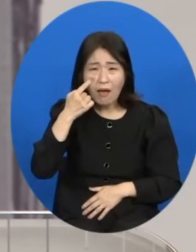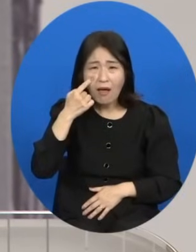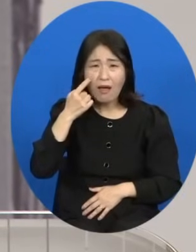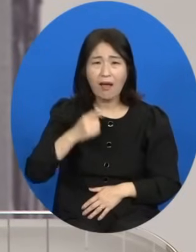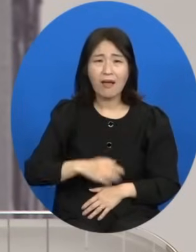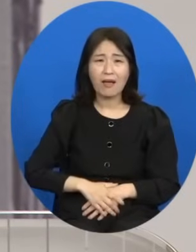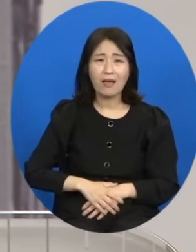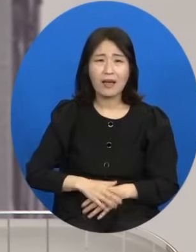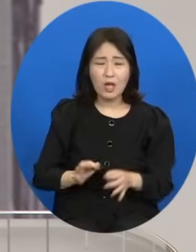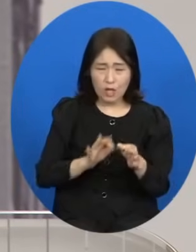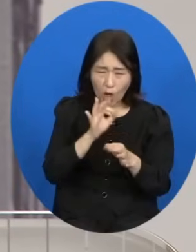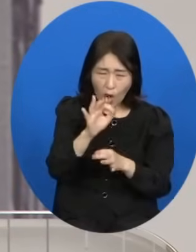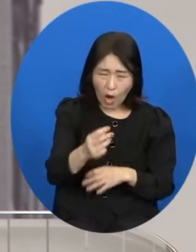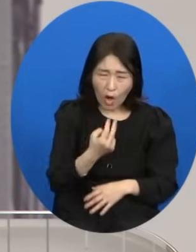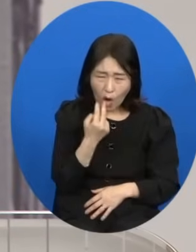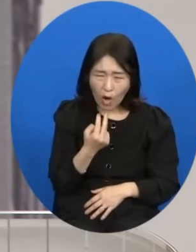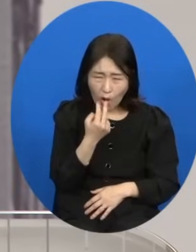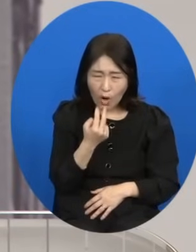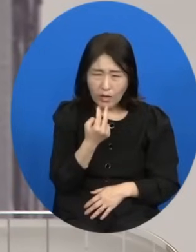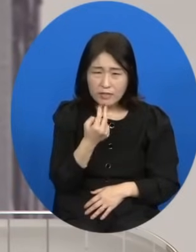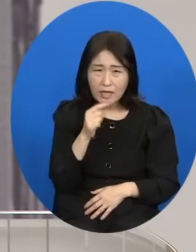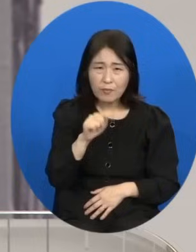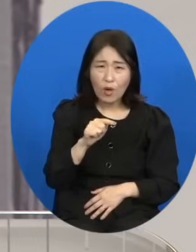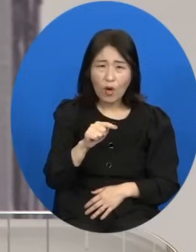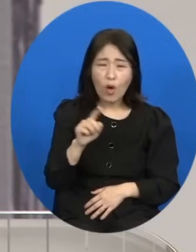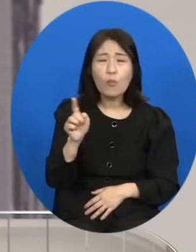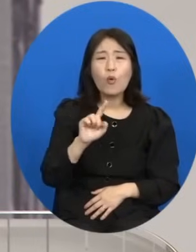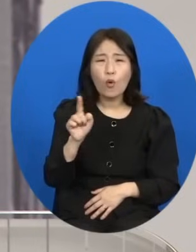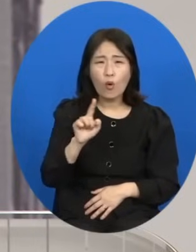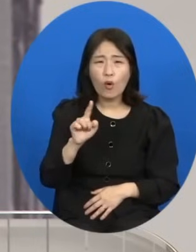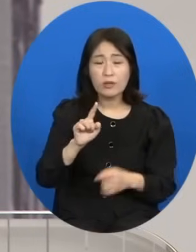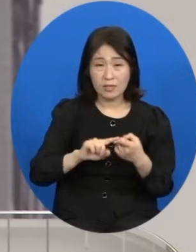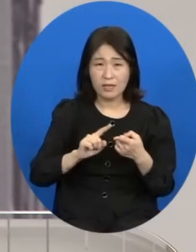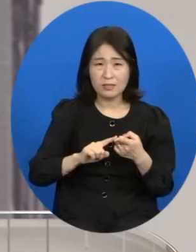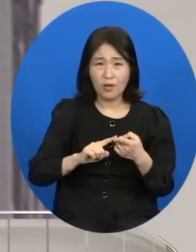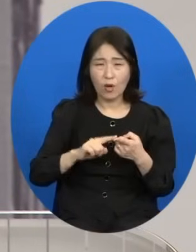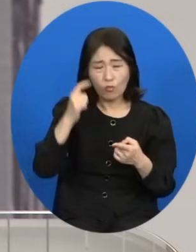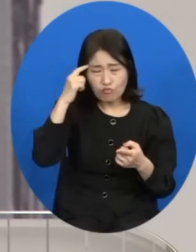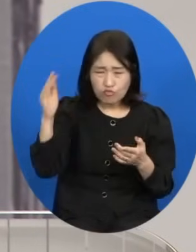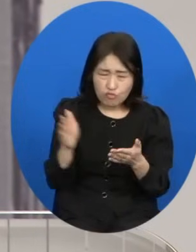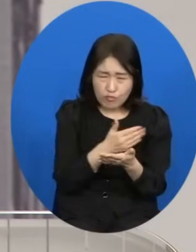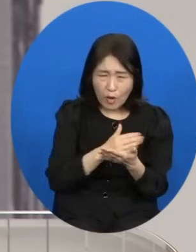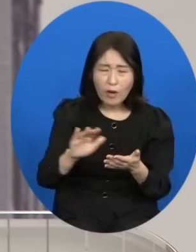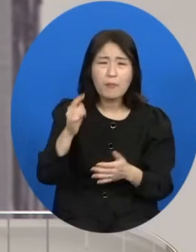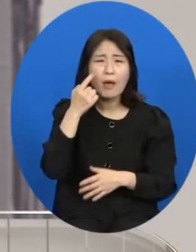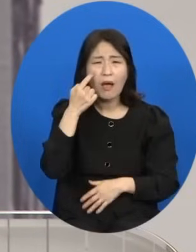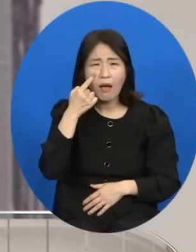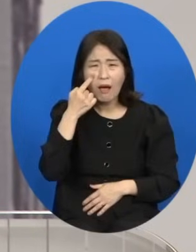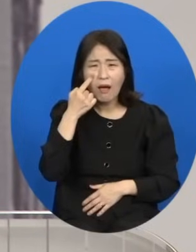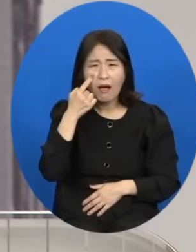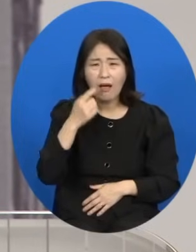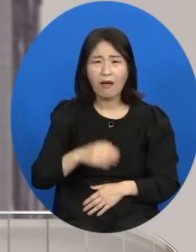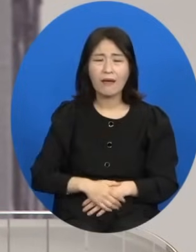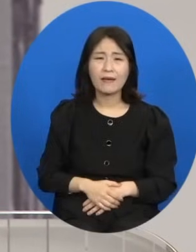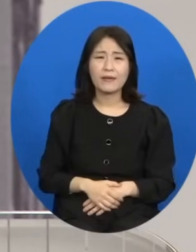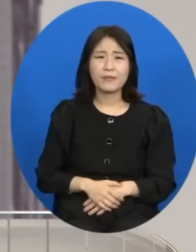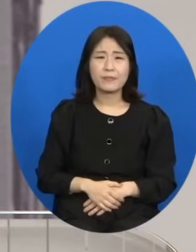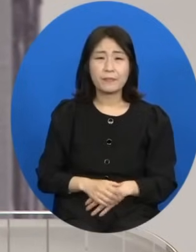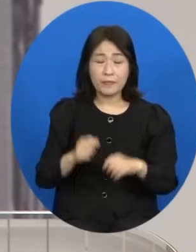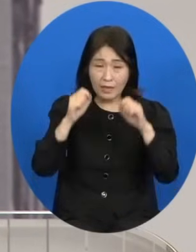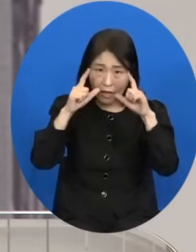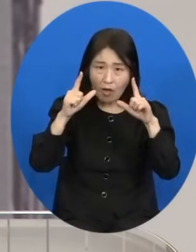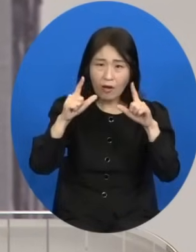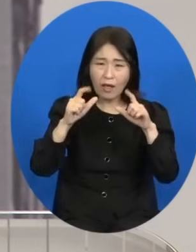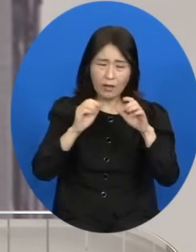무엇이 영원한 생명 줄이고 무엇이 썩어질 동화 줄인지 분별하여 사랑하네 자녀들 분별하라 깨어라